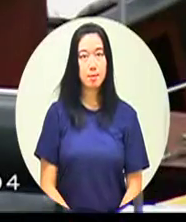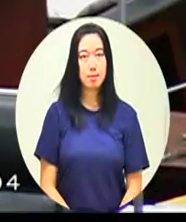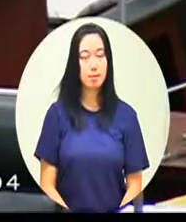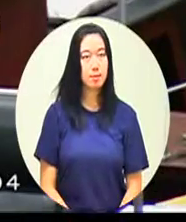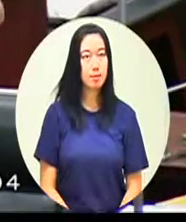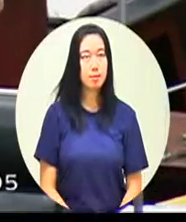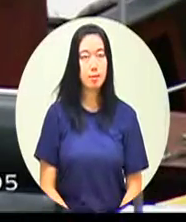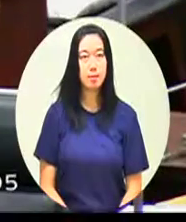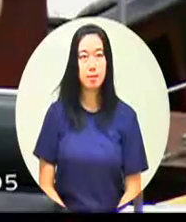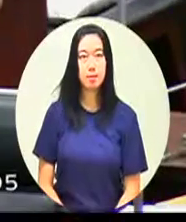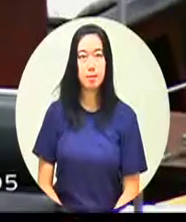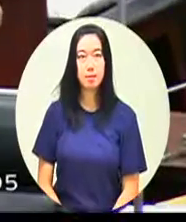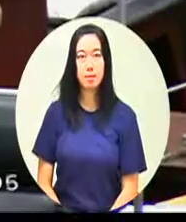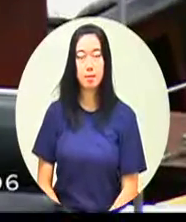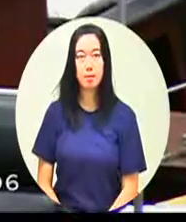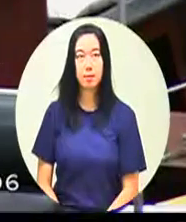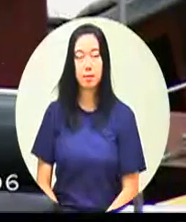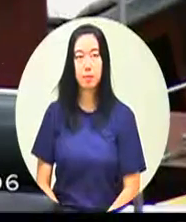哦，